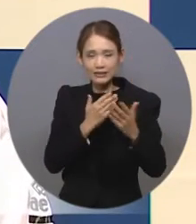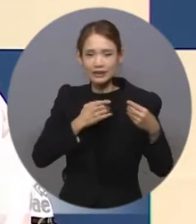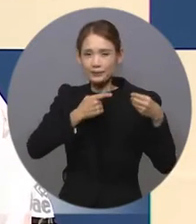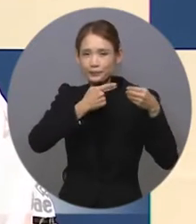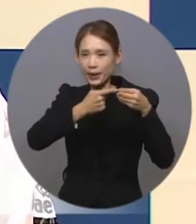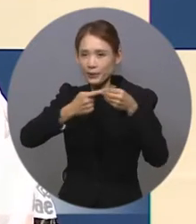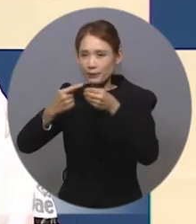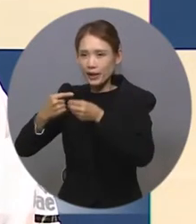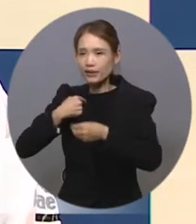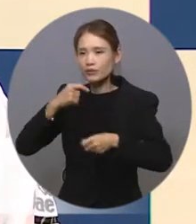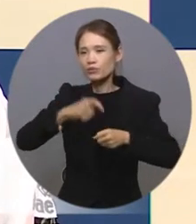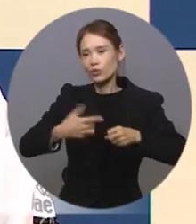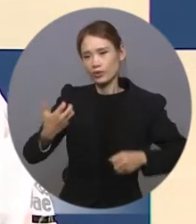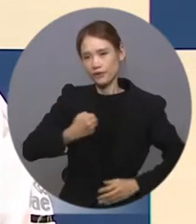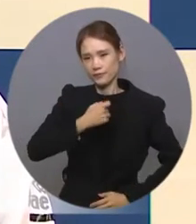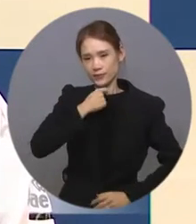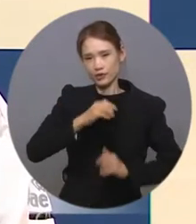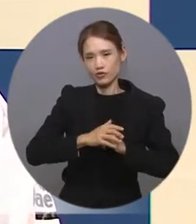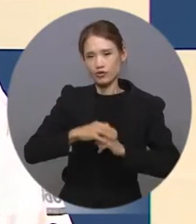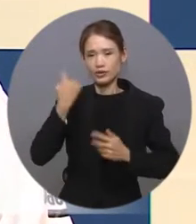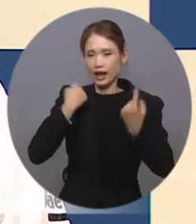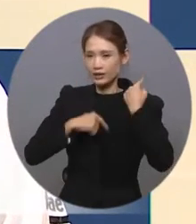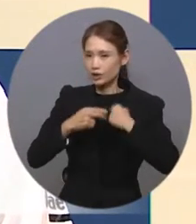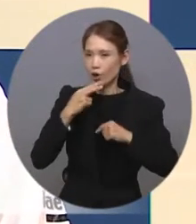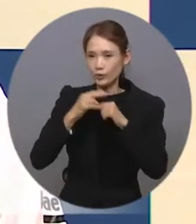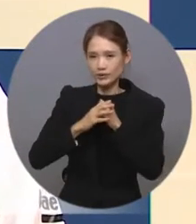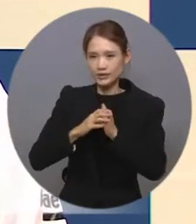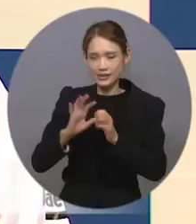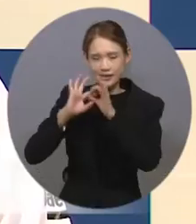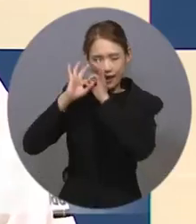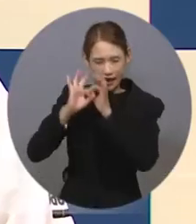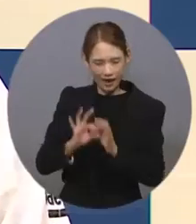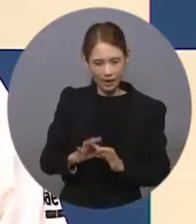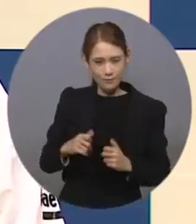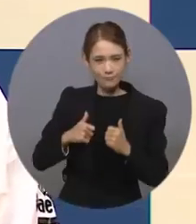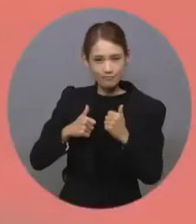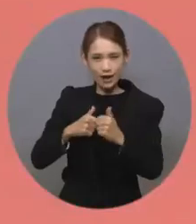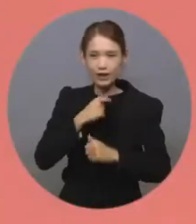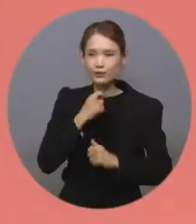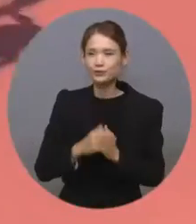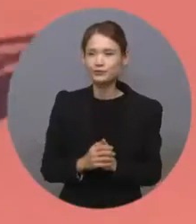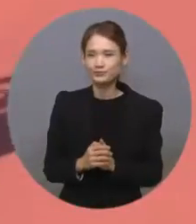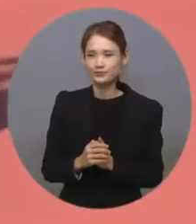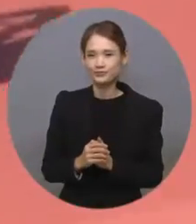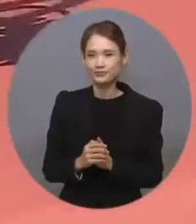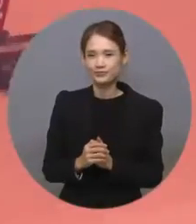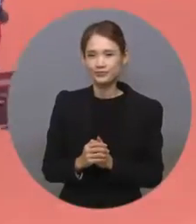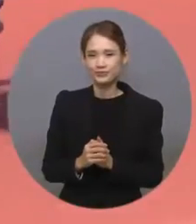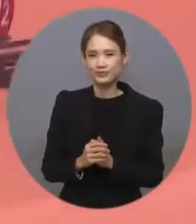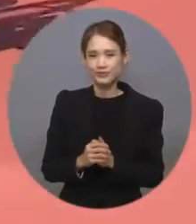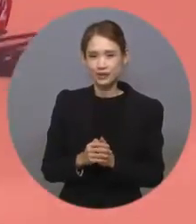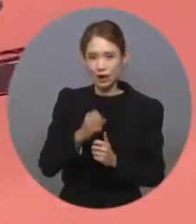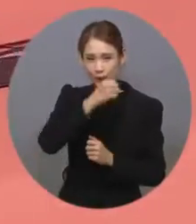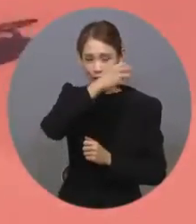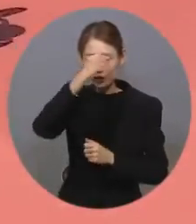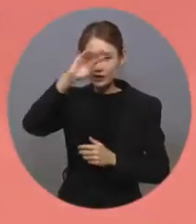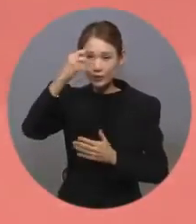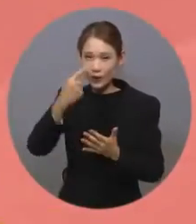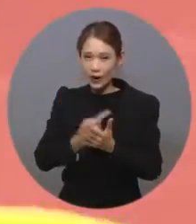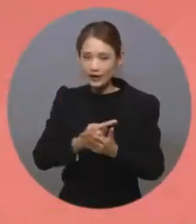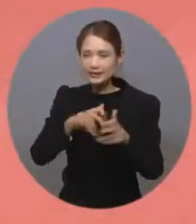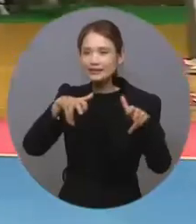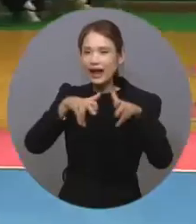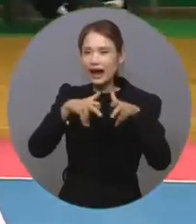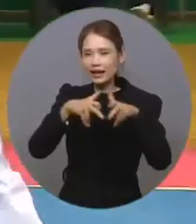목표로 잡고 있고 보상 없이 롱런하는 선수가 되겠습니다 별들의 기관이 펼쳐진 장애인 체제